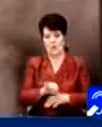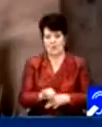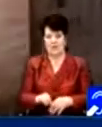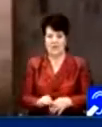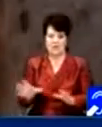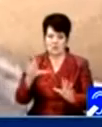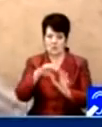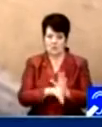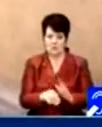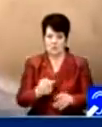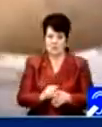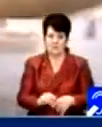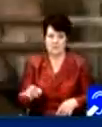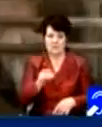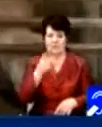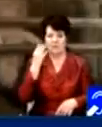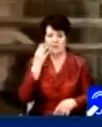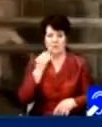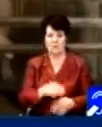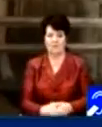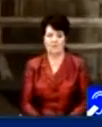introducerea acestora în Republica Moldova.